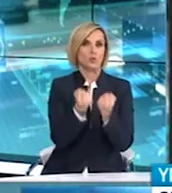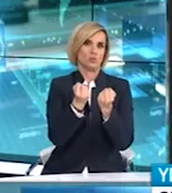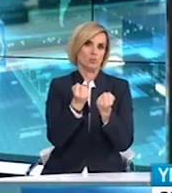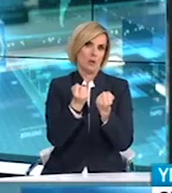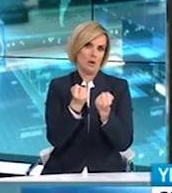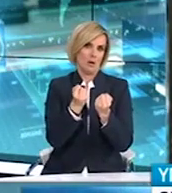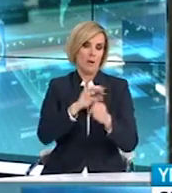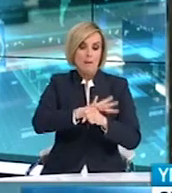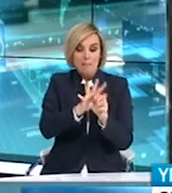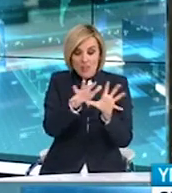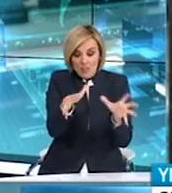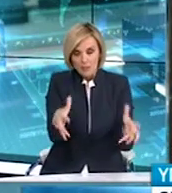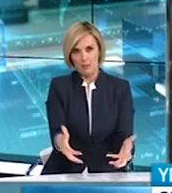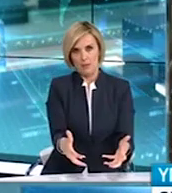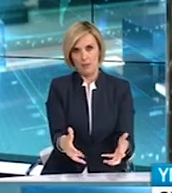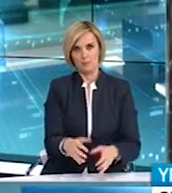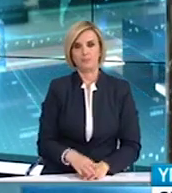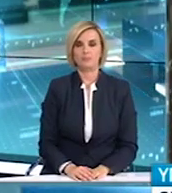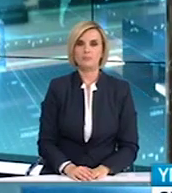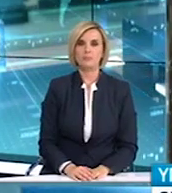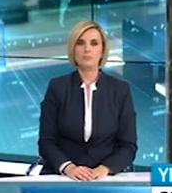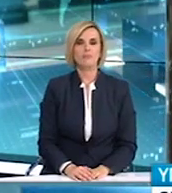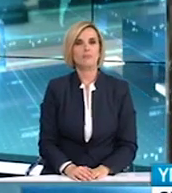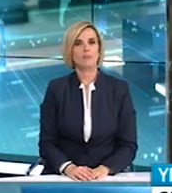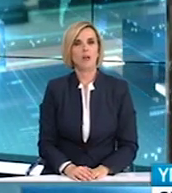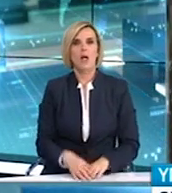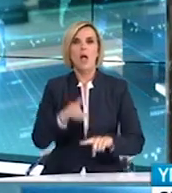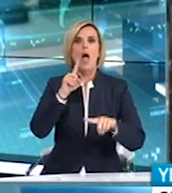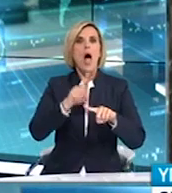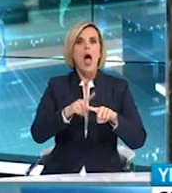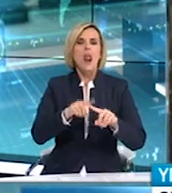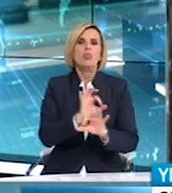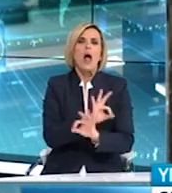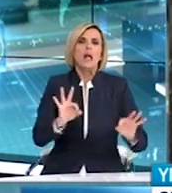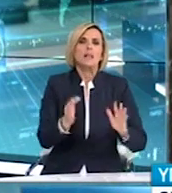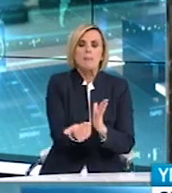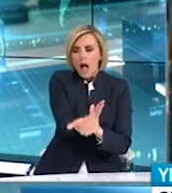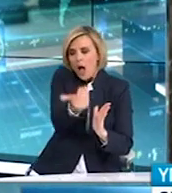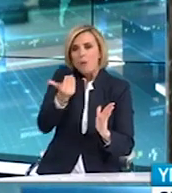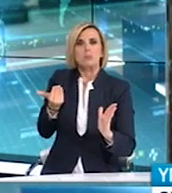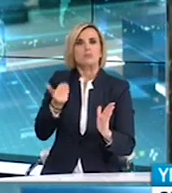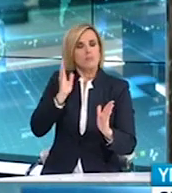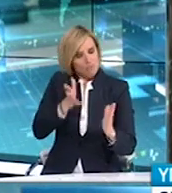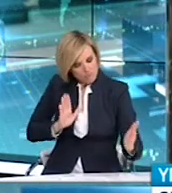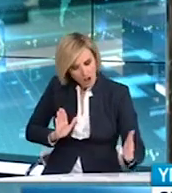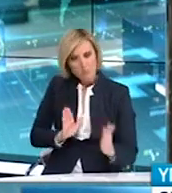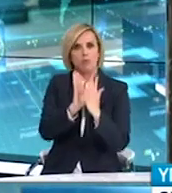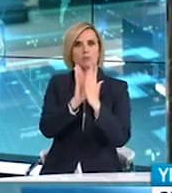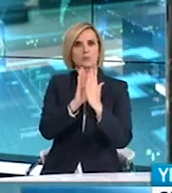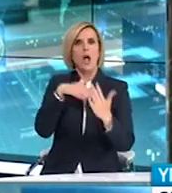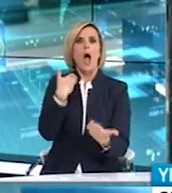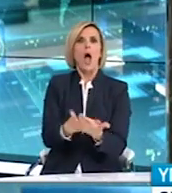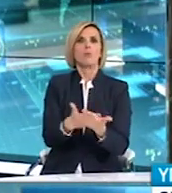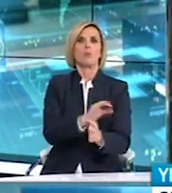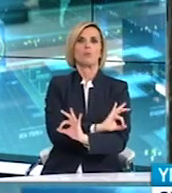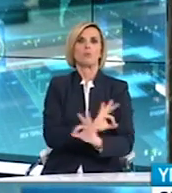Η χώρα μας προφανώς και ήταν έτοιμη να αντιμετωπίσει τη σοβαρή αυτή κατάσταση. Και το κατέδειξε αυτό.